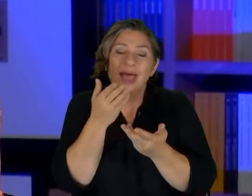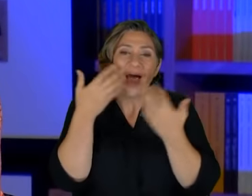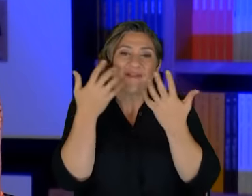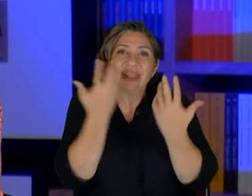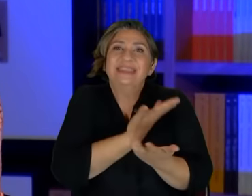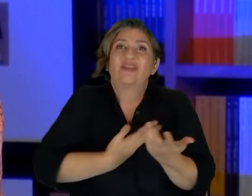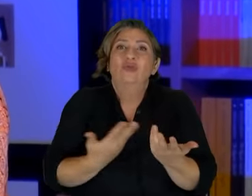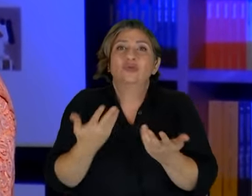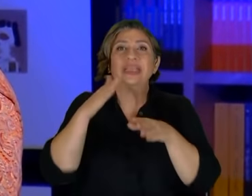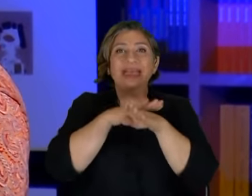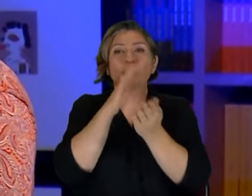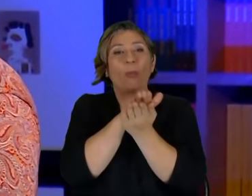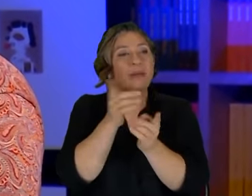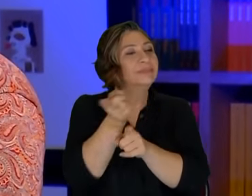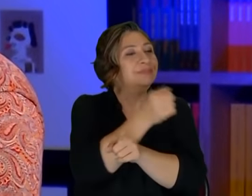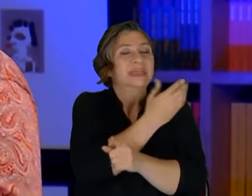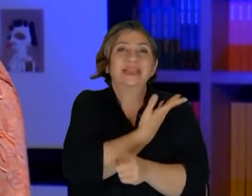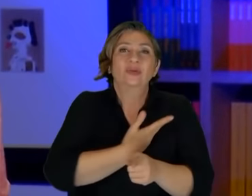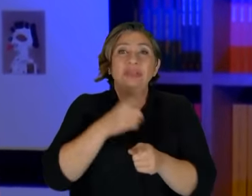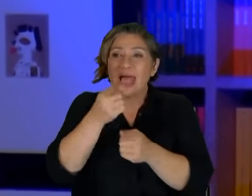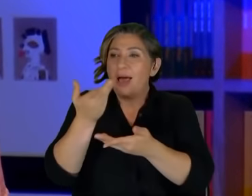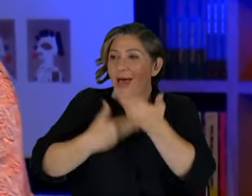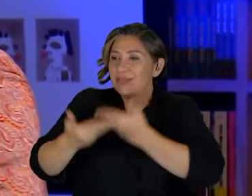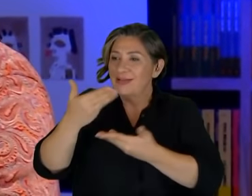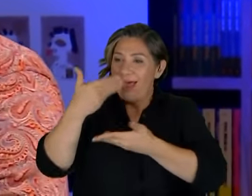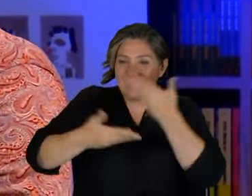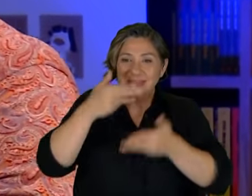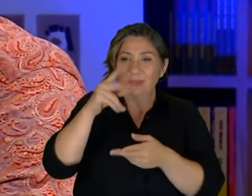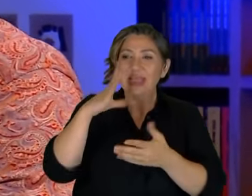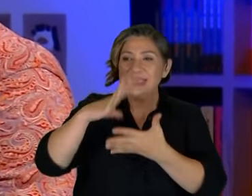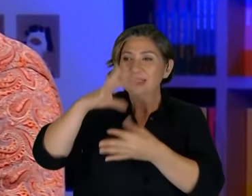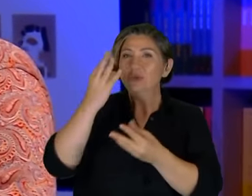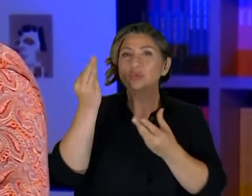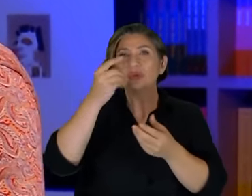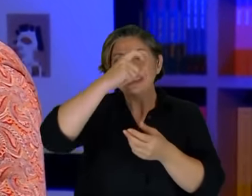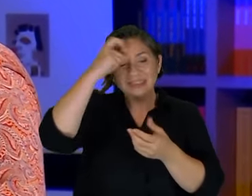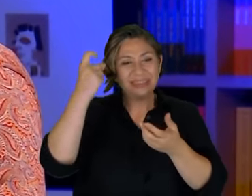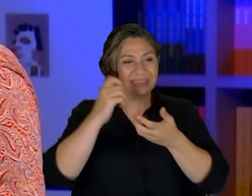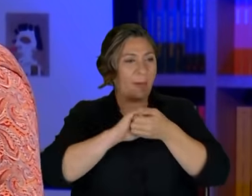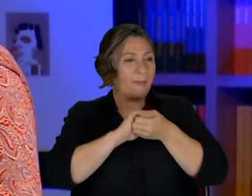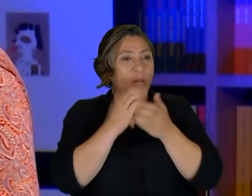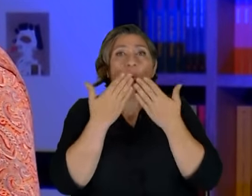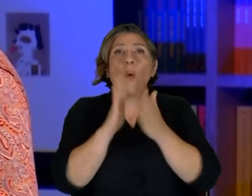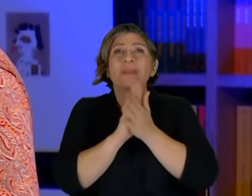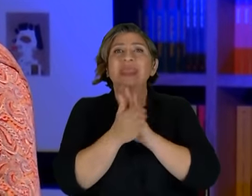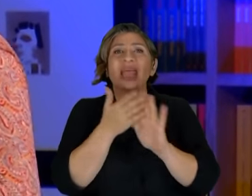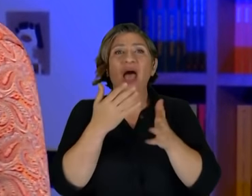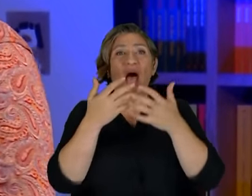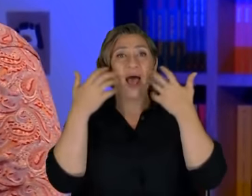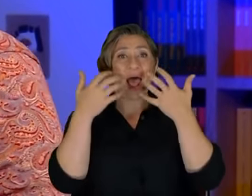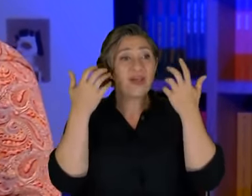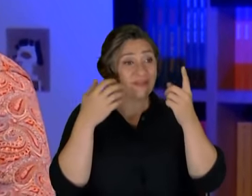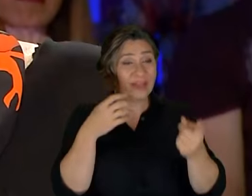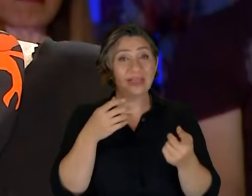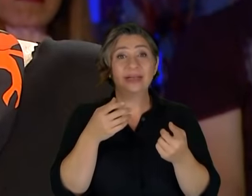de işte sizin anlattığınız gibi insanlar o kadar çok samimiyetsizleşti ki artık hayvana